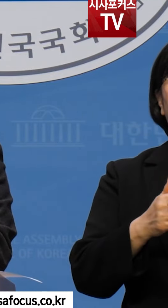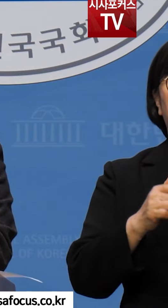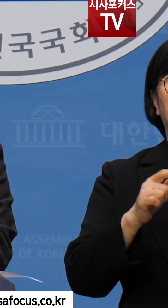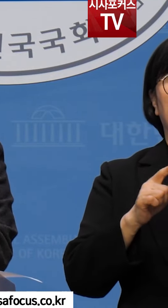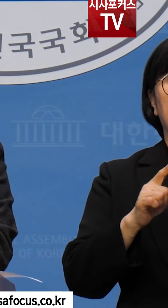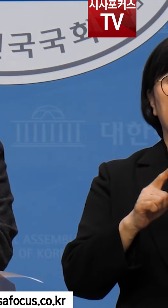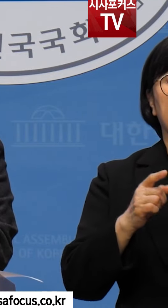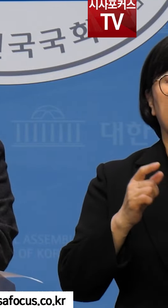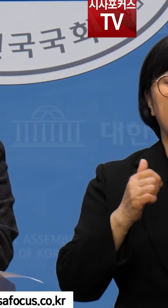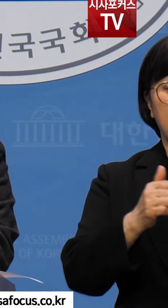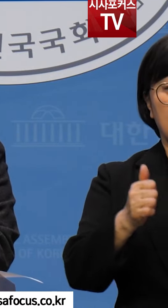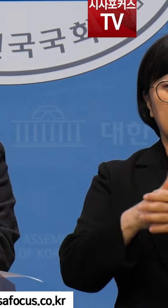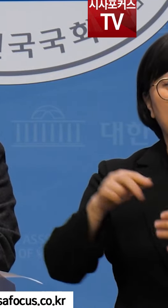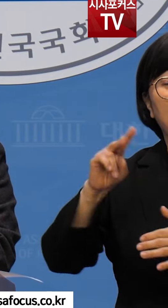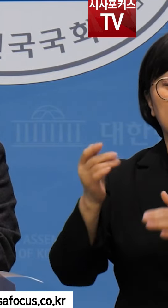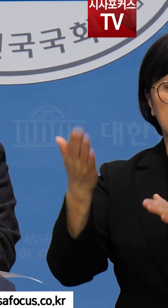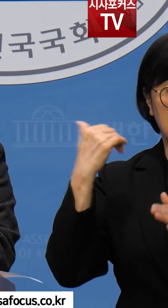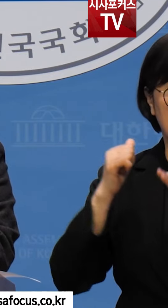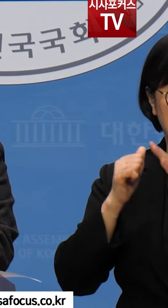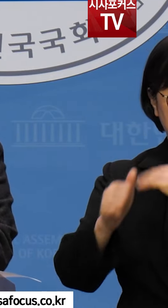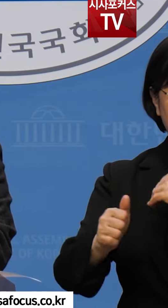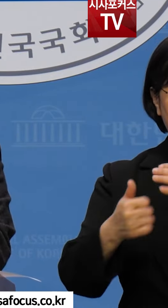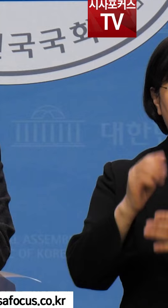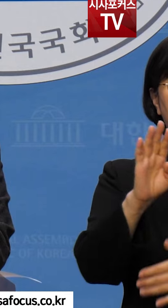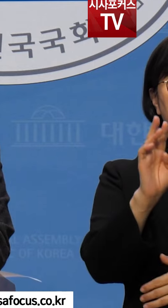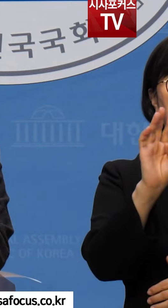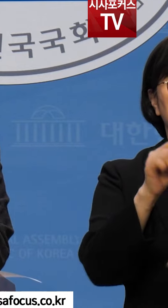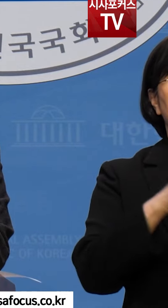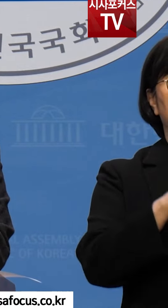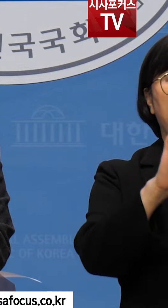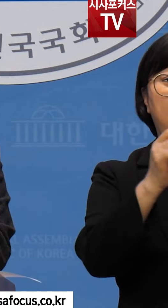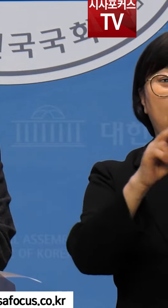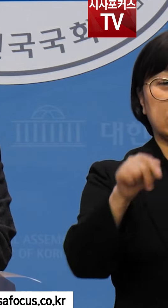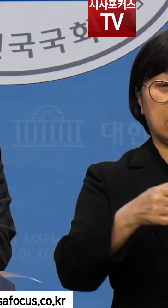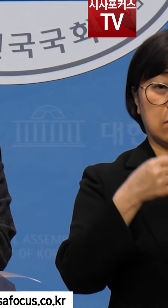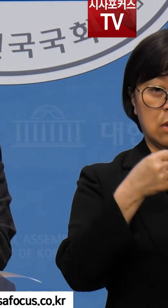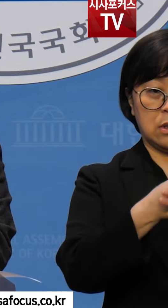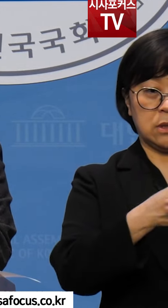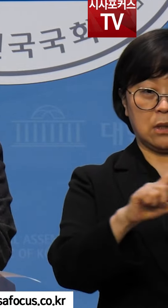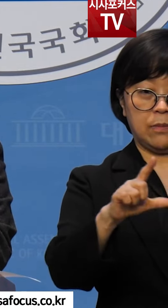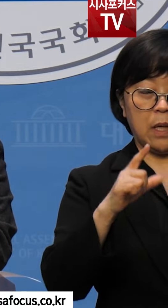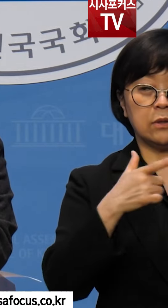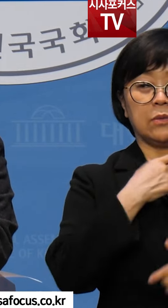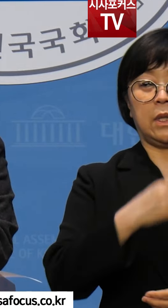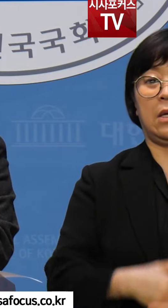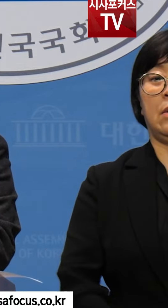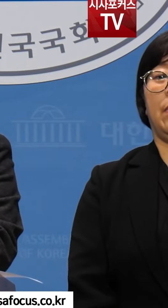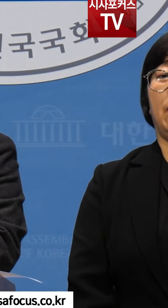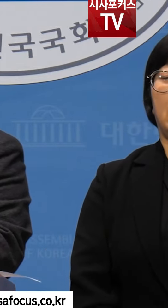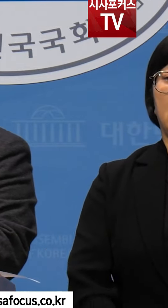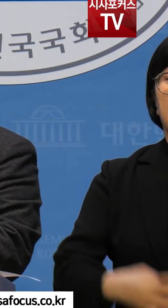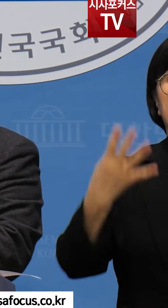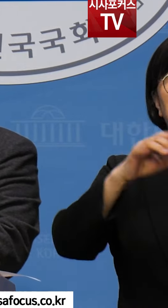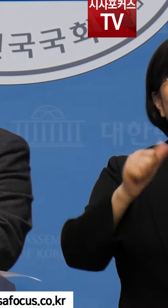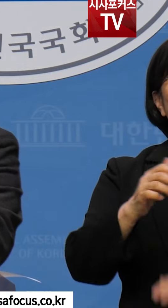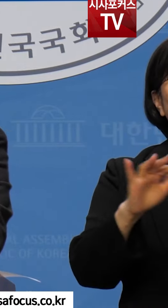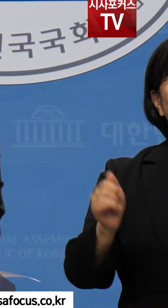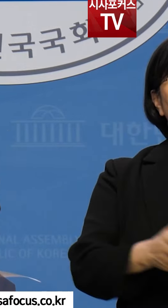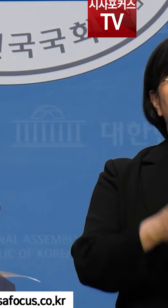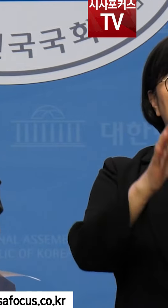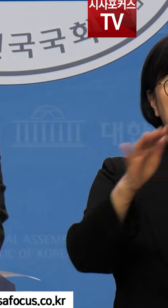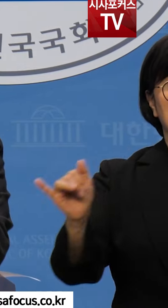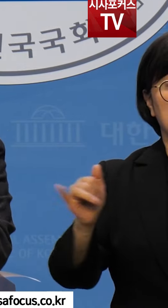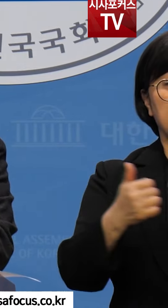불구속집권 원칙에 따라 송영길 전 대표가 신청한 보석 결정을 하루빨리 내려줄 것을 간절히 촉구합니다. 4,500여 명의